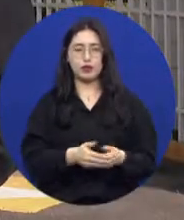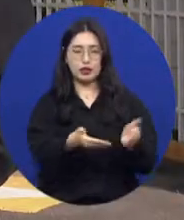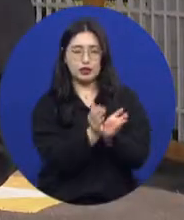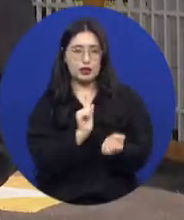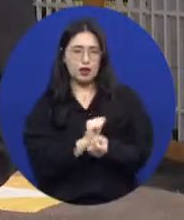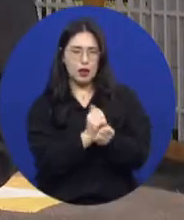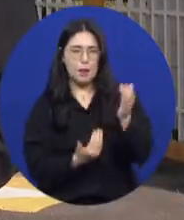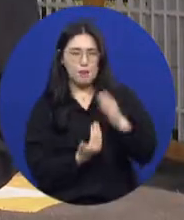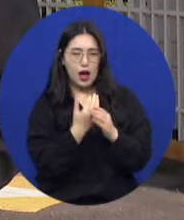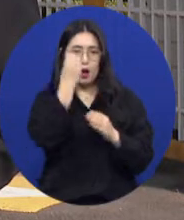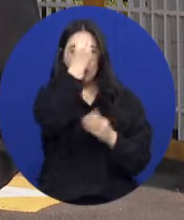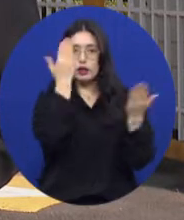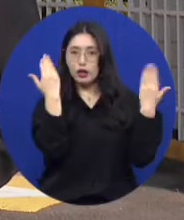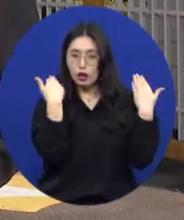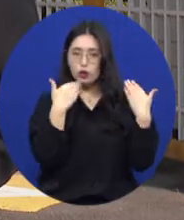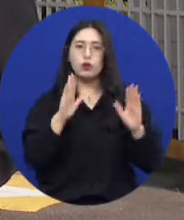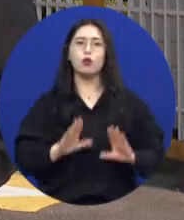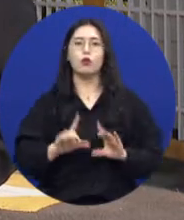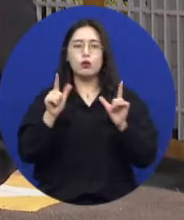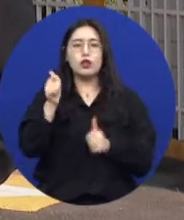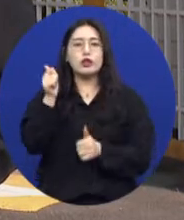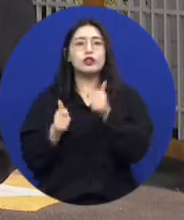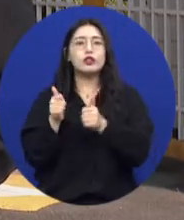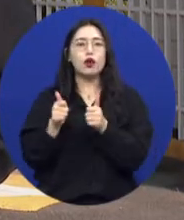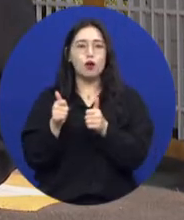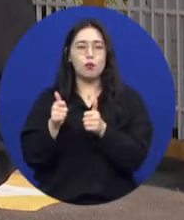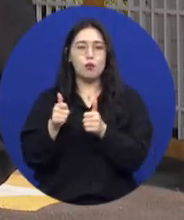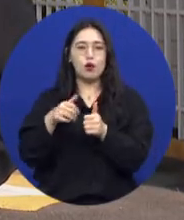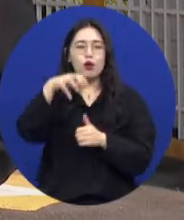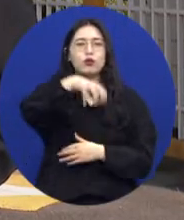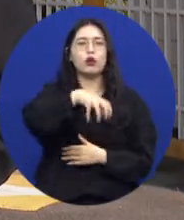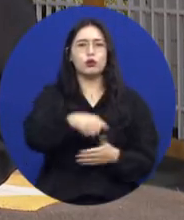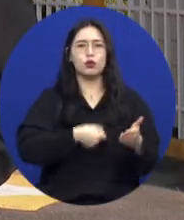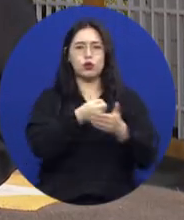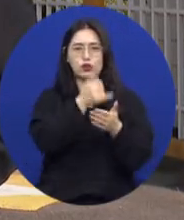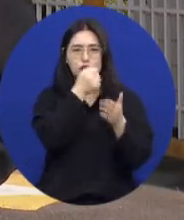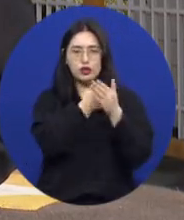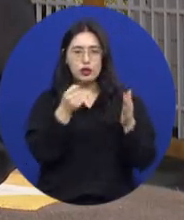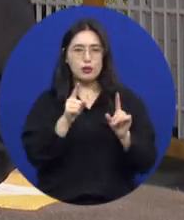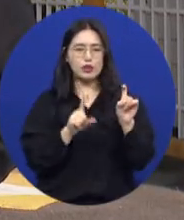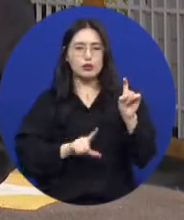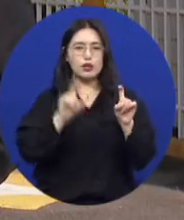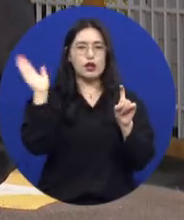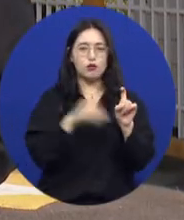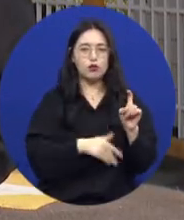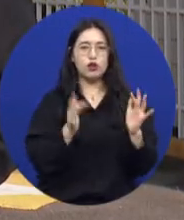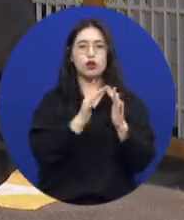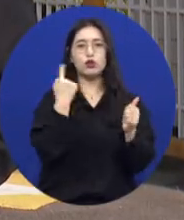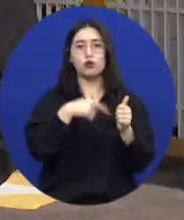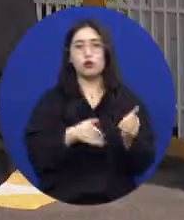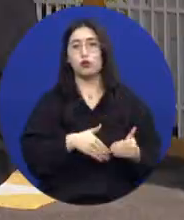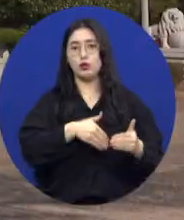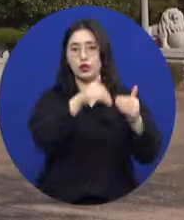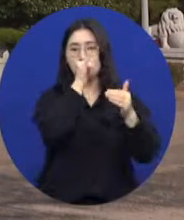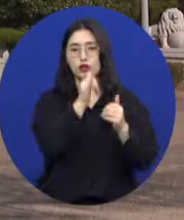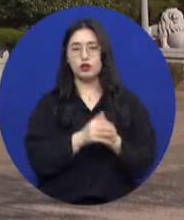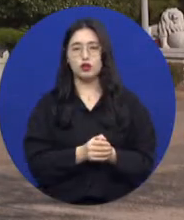감염이 발생한 고등학교는 올해 수학능력 시험 장으로 지정돼 지난 11일부터 본격 수업이 진행됐습니다